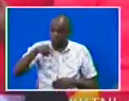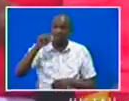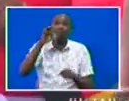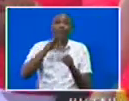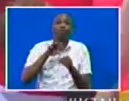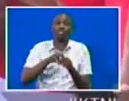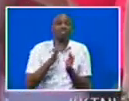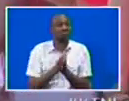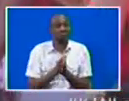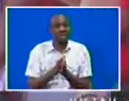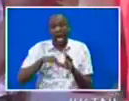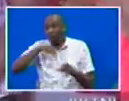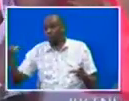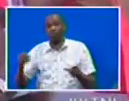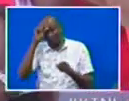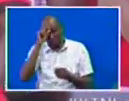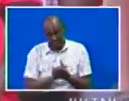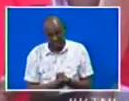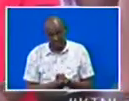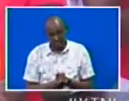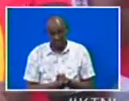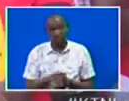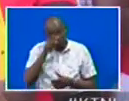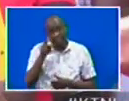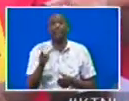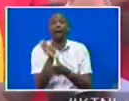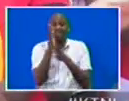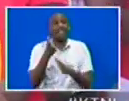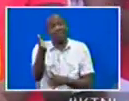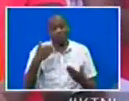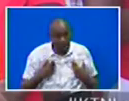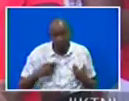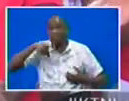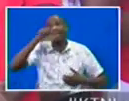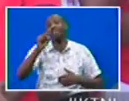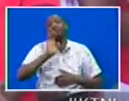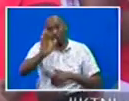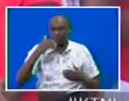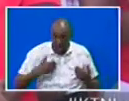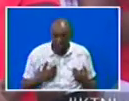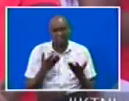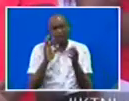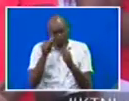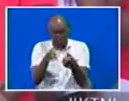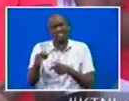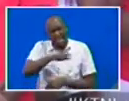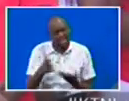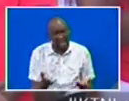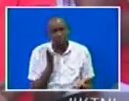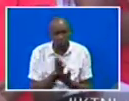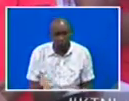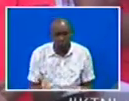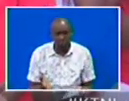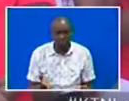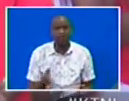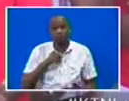ya serikali. Balozi ndio huyo tumewapatia. PS Itemere si ametoka hapa hapa tu. Kweli ama